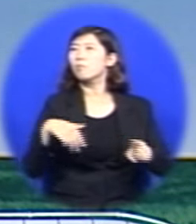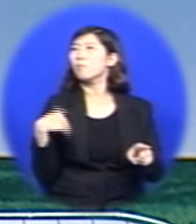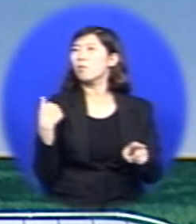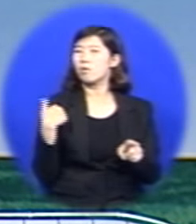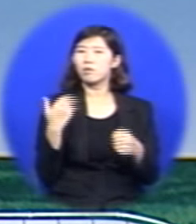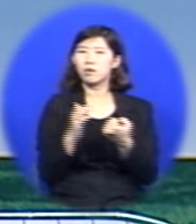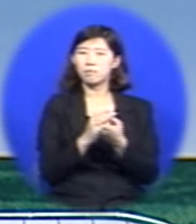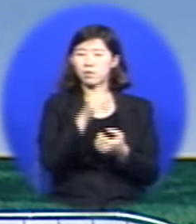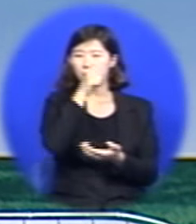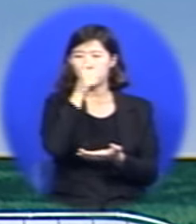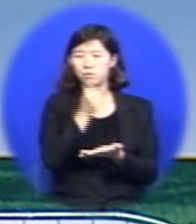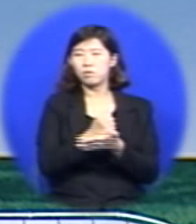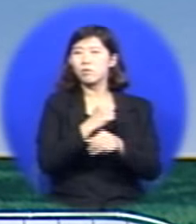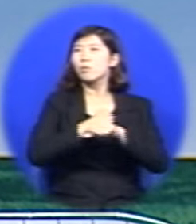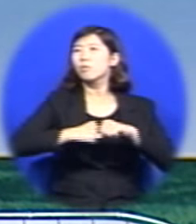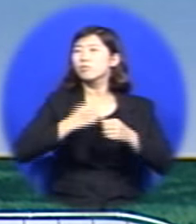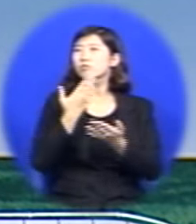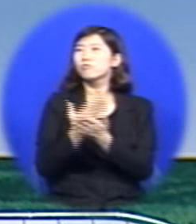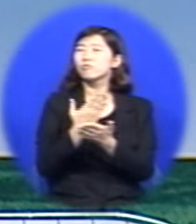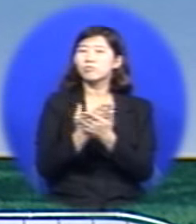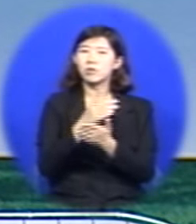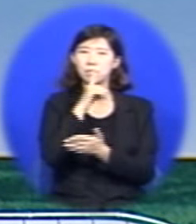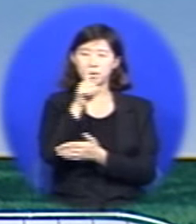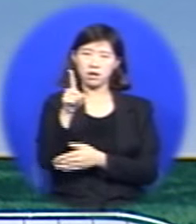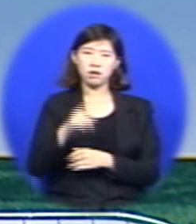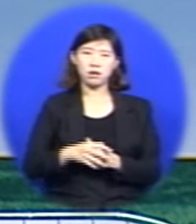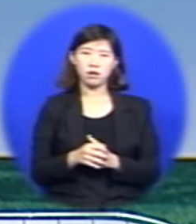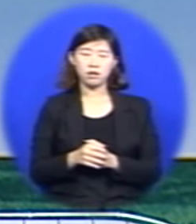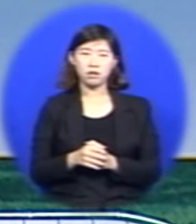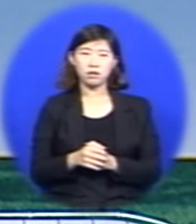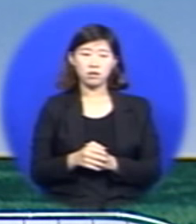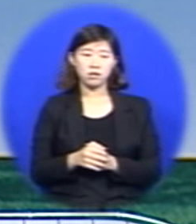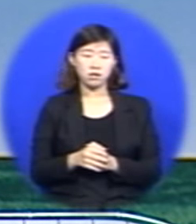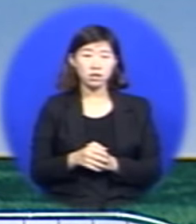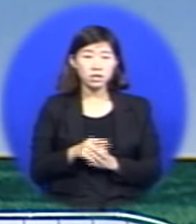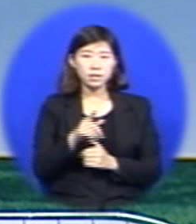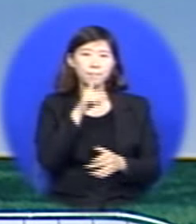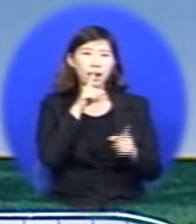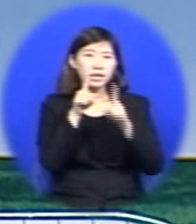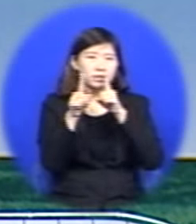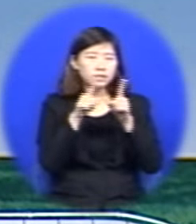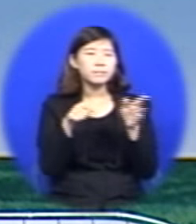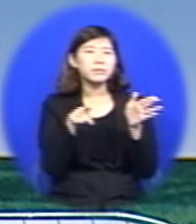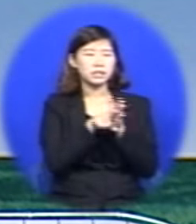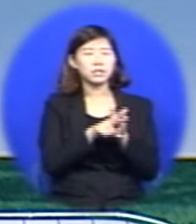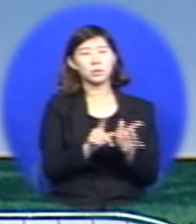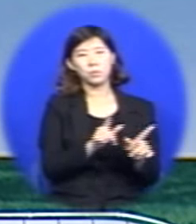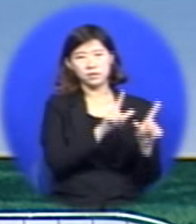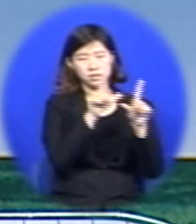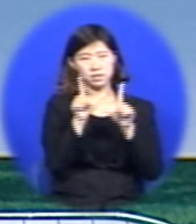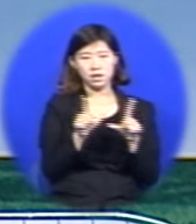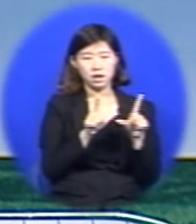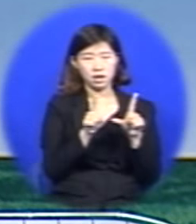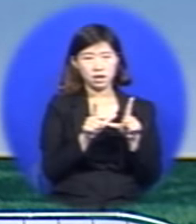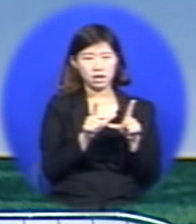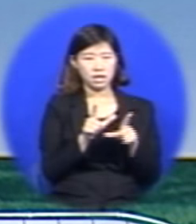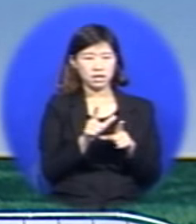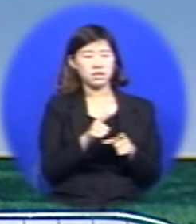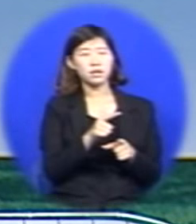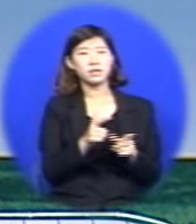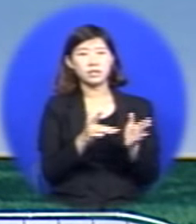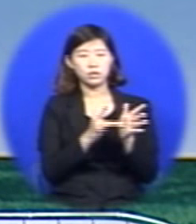그대로 지키고 살아야지. 그 자가 예수님의 제자지. 이거 하나를 지키고 살기